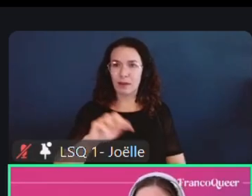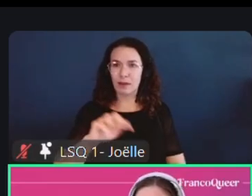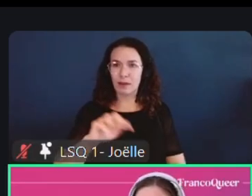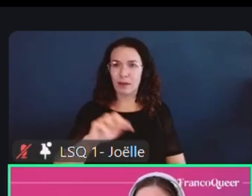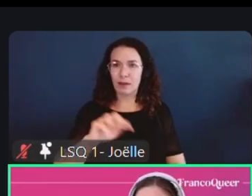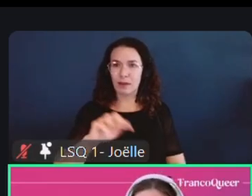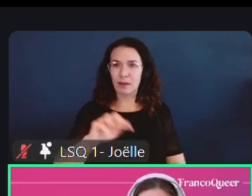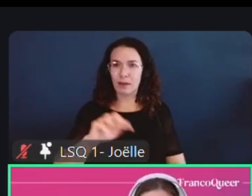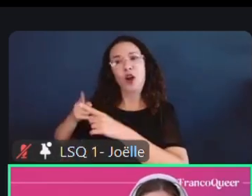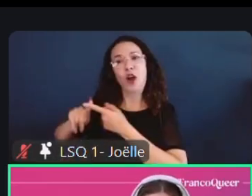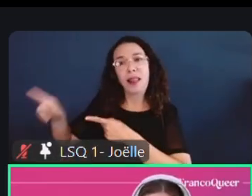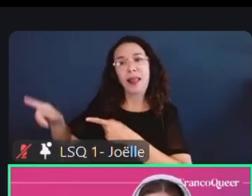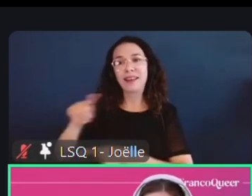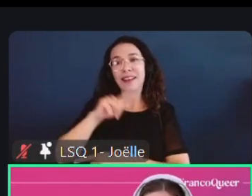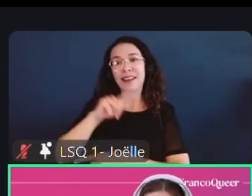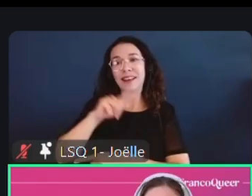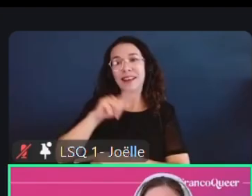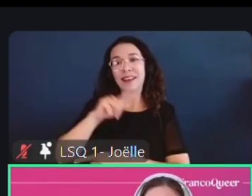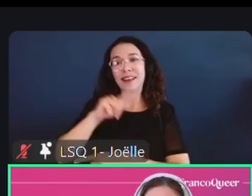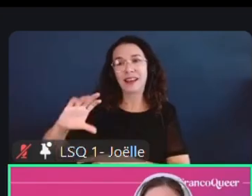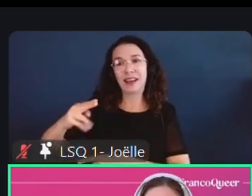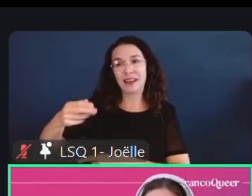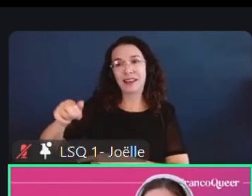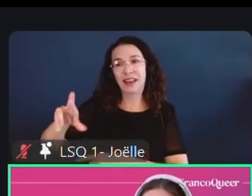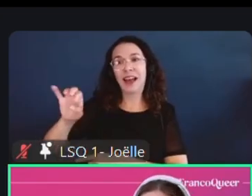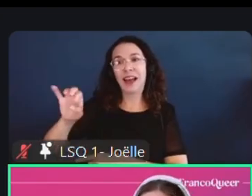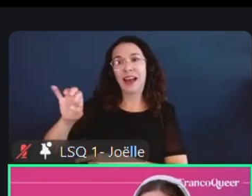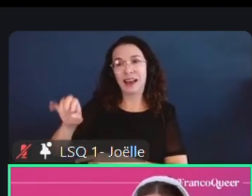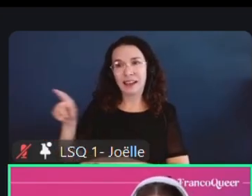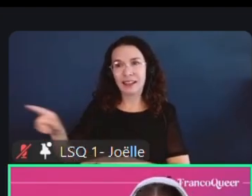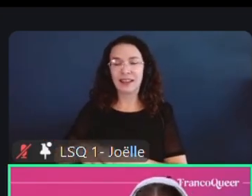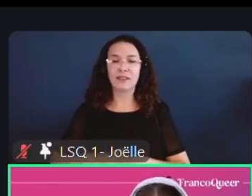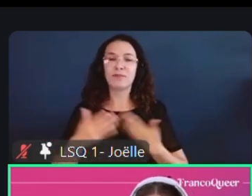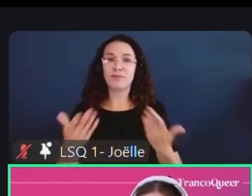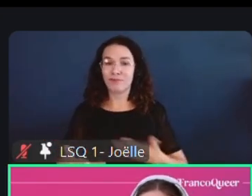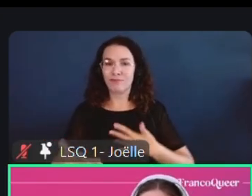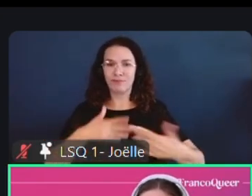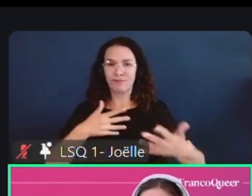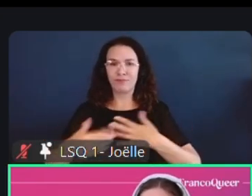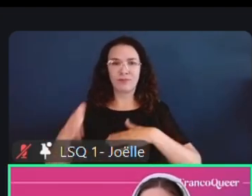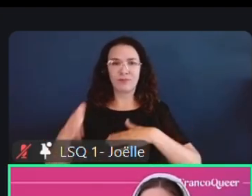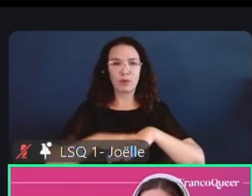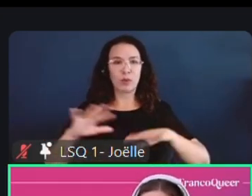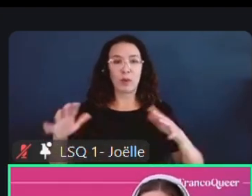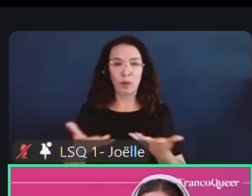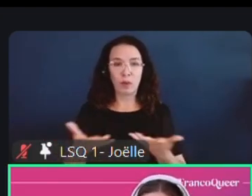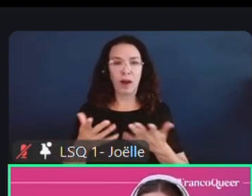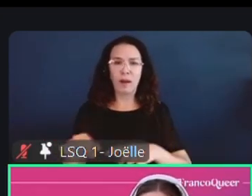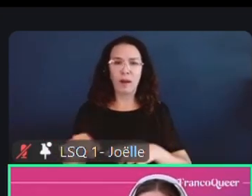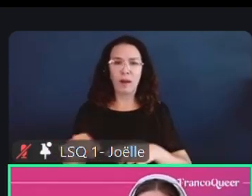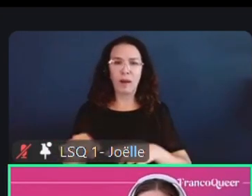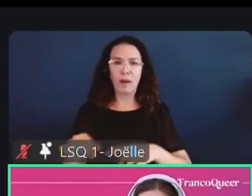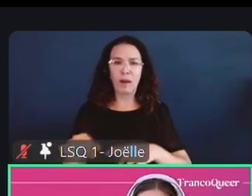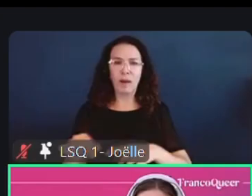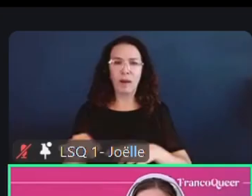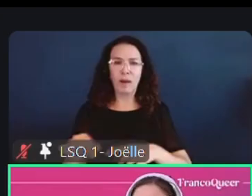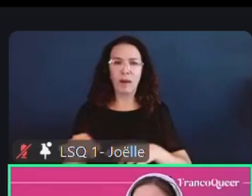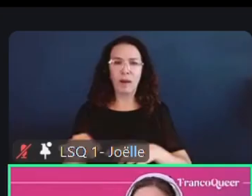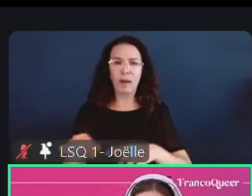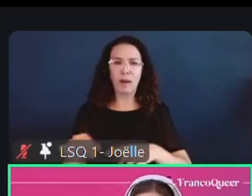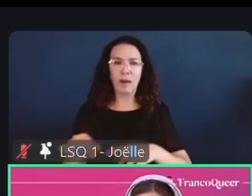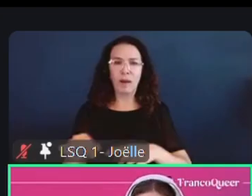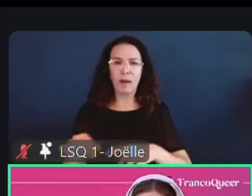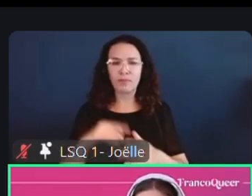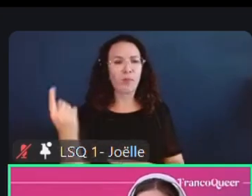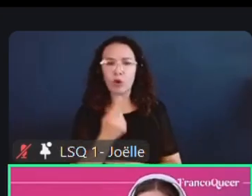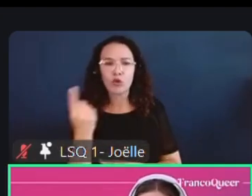et ensemble, on va vous présenter aujourd'hui ce webinaire sur l'offre active inclusive. On est vraiment ravis de pouvoir partager ça avec vous. On sait qu'il n'y a